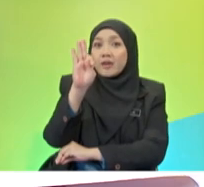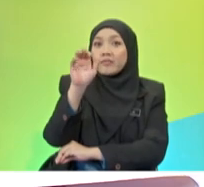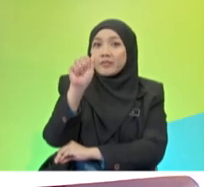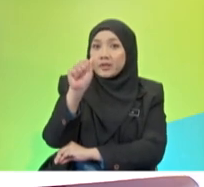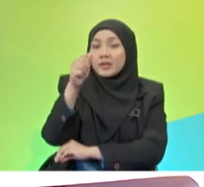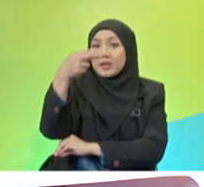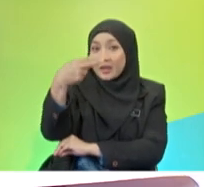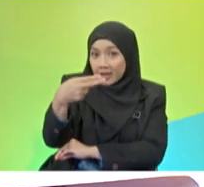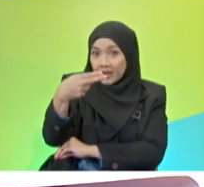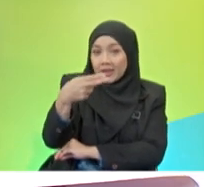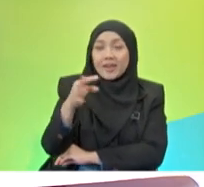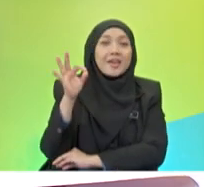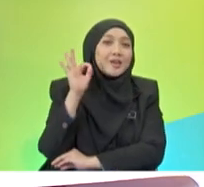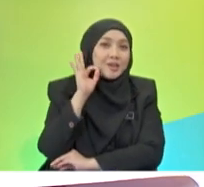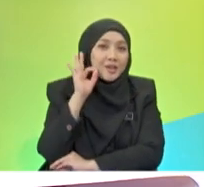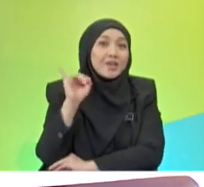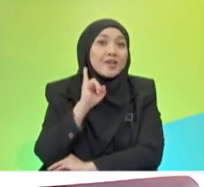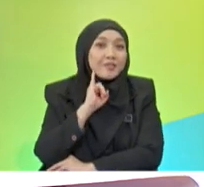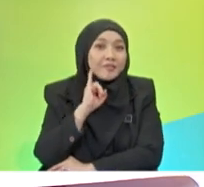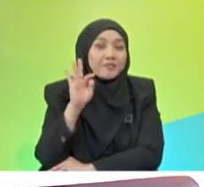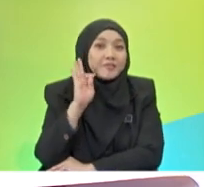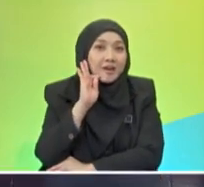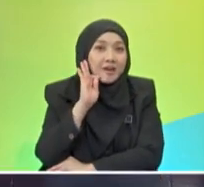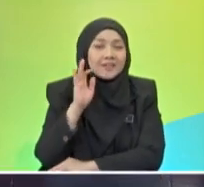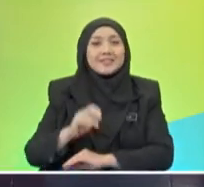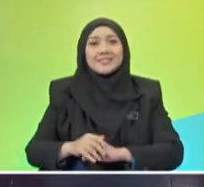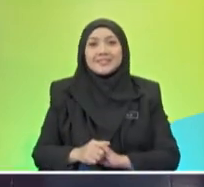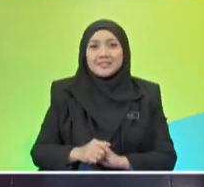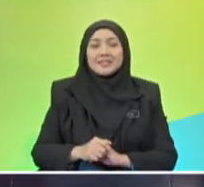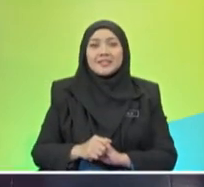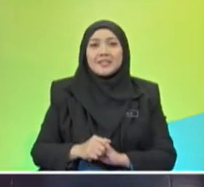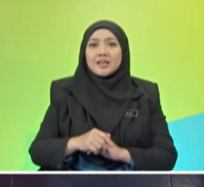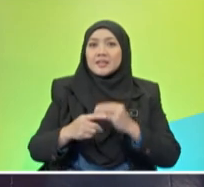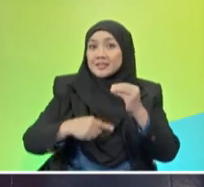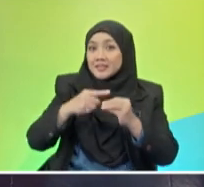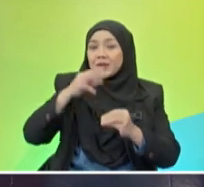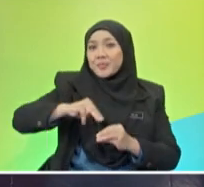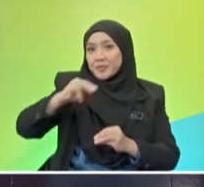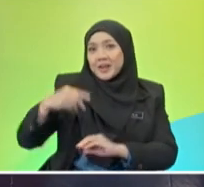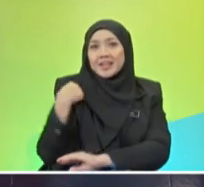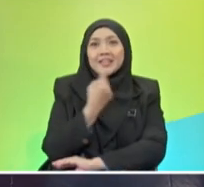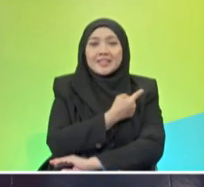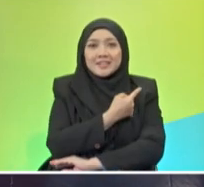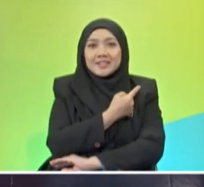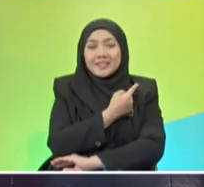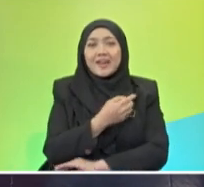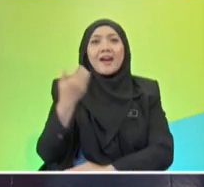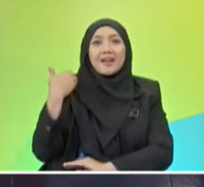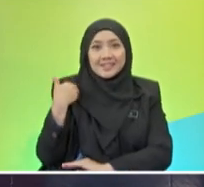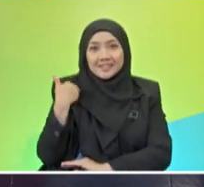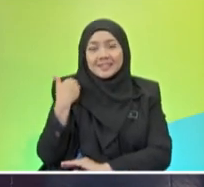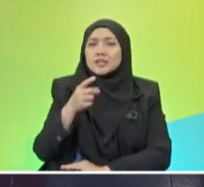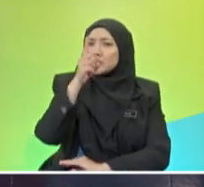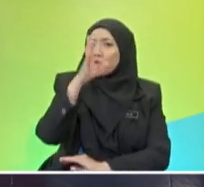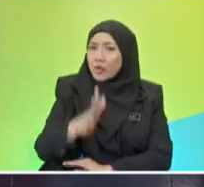kita. Jadi, Ifah tadi masa kita nyanyi, dia ada dekat sini. Hai, Ifah. Dia ada dekat sini. Jadi, apakah